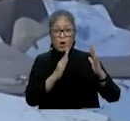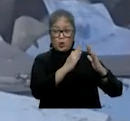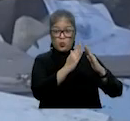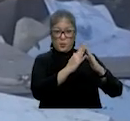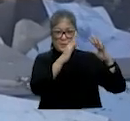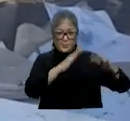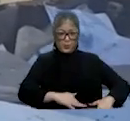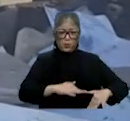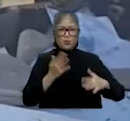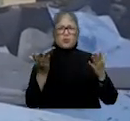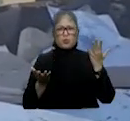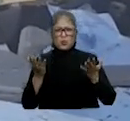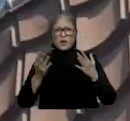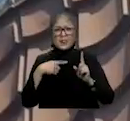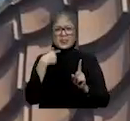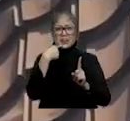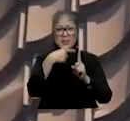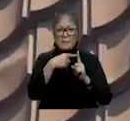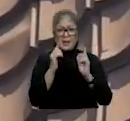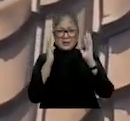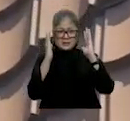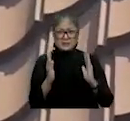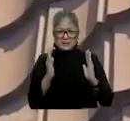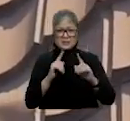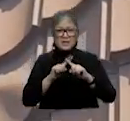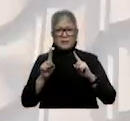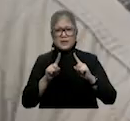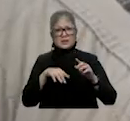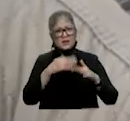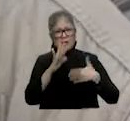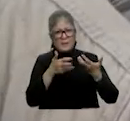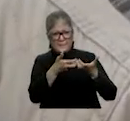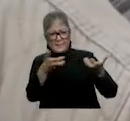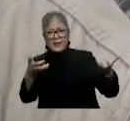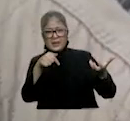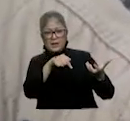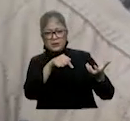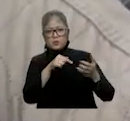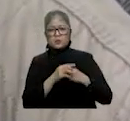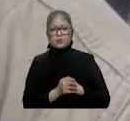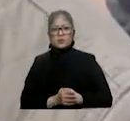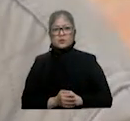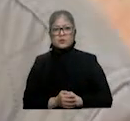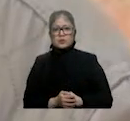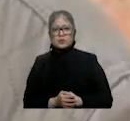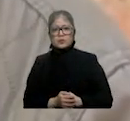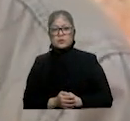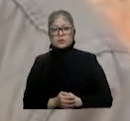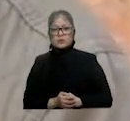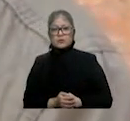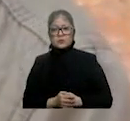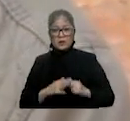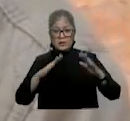akibat salah satu pemilik menambah bangunan tidak sesuai spesifikasi. Roboh nasabah yang sudah hampir 2 tahun